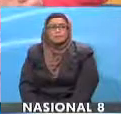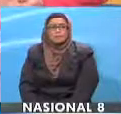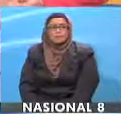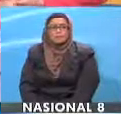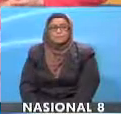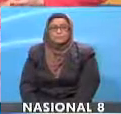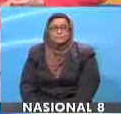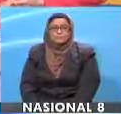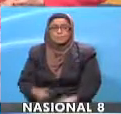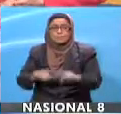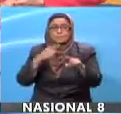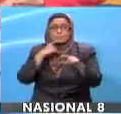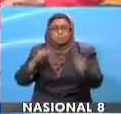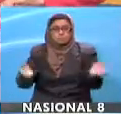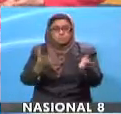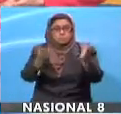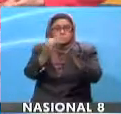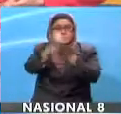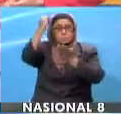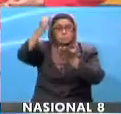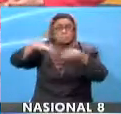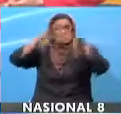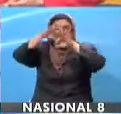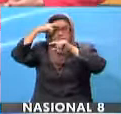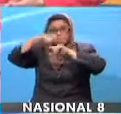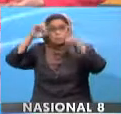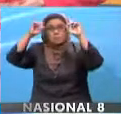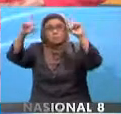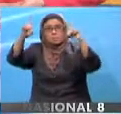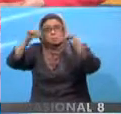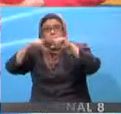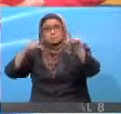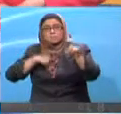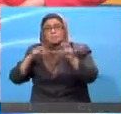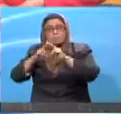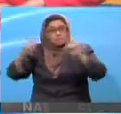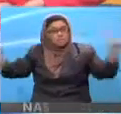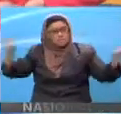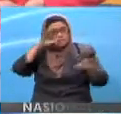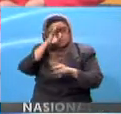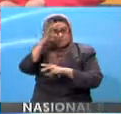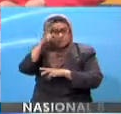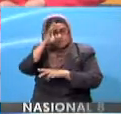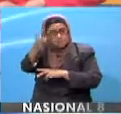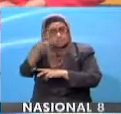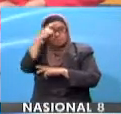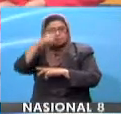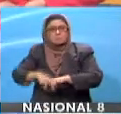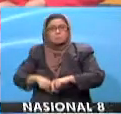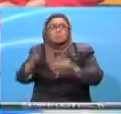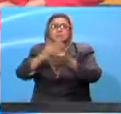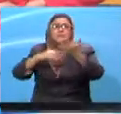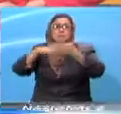Rangsangan nutrisi penting sebagai pendidikan paling inovatif bagi meneroka potensi genius dalam diri kanak-kanak. Justru program-program